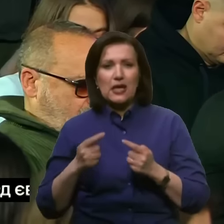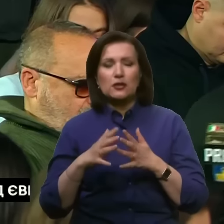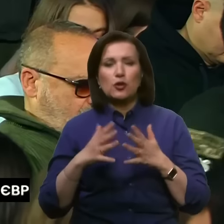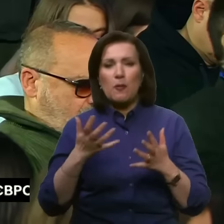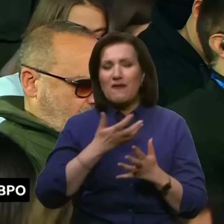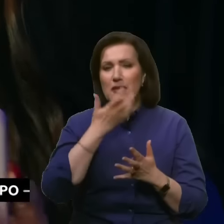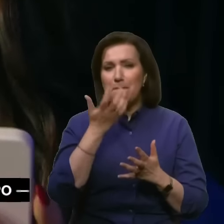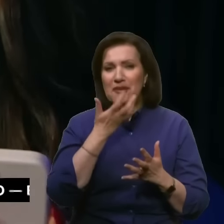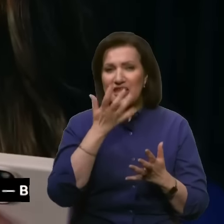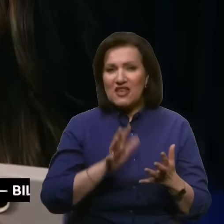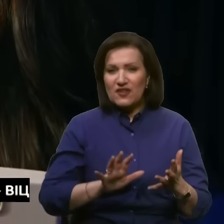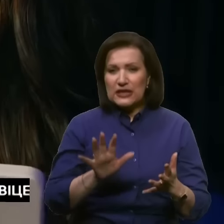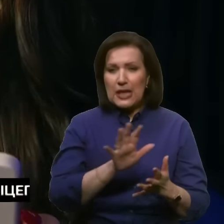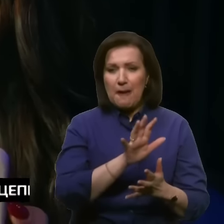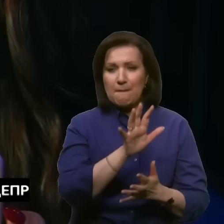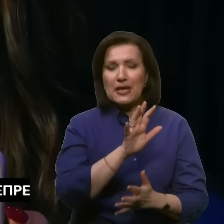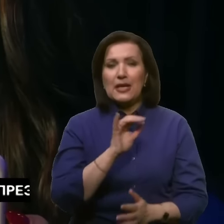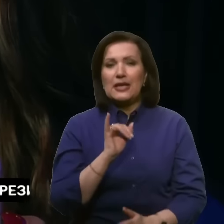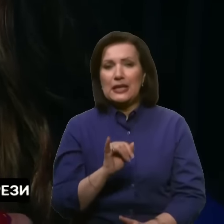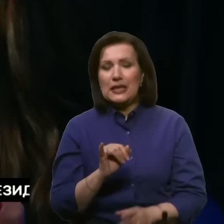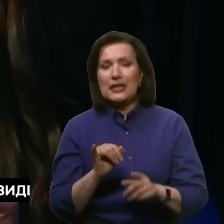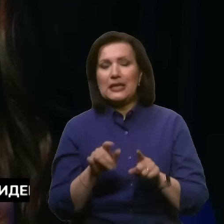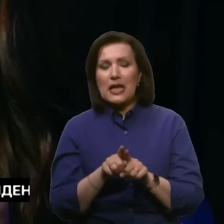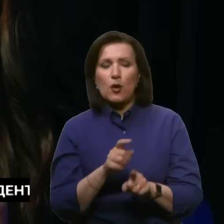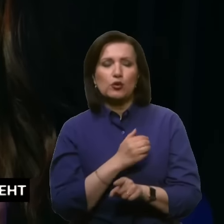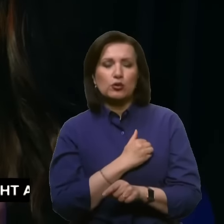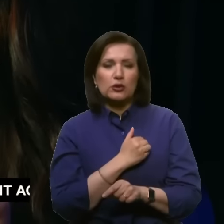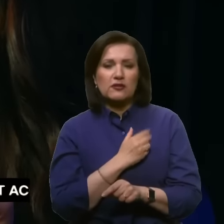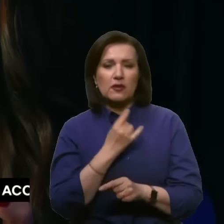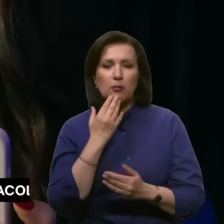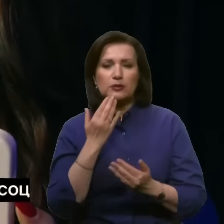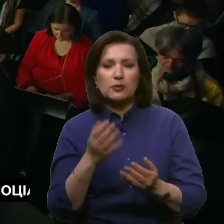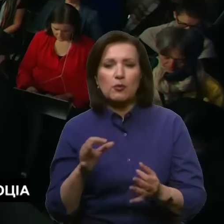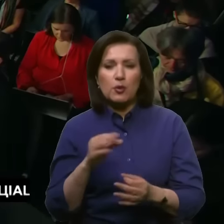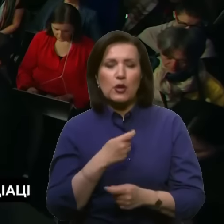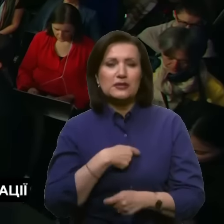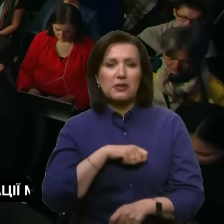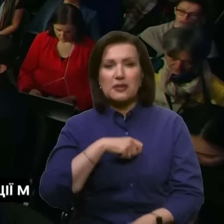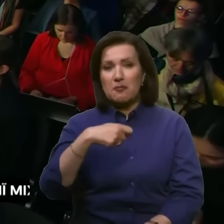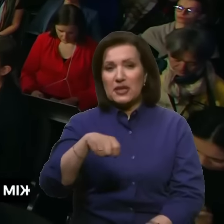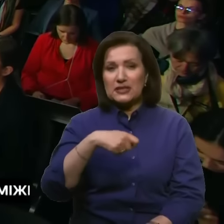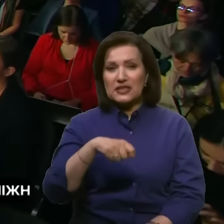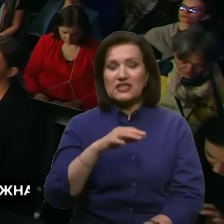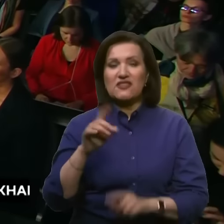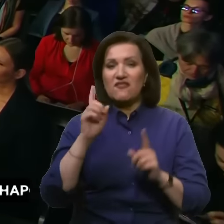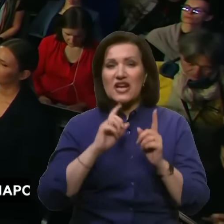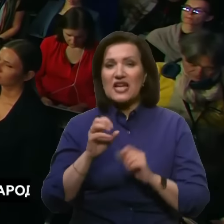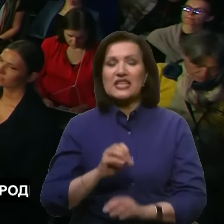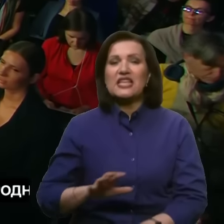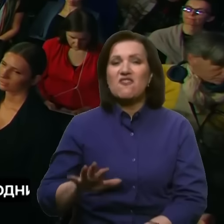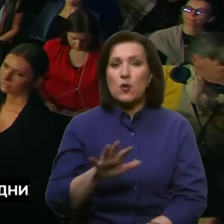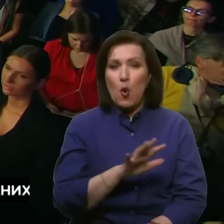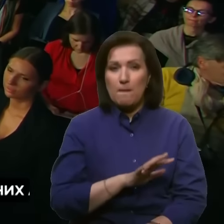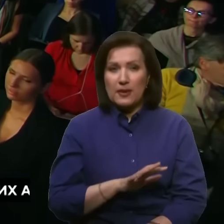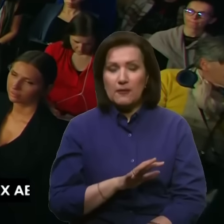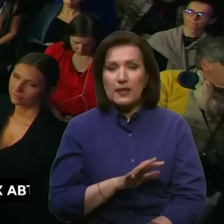глобальним півднем. І також хотів би спитати про іспанське президентство у Раді Європи.